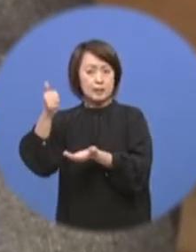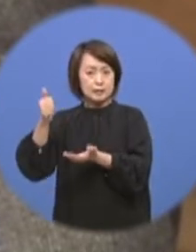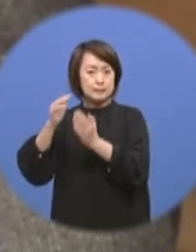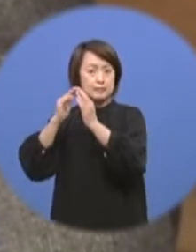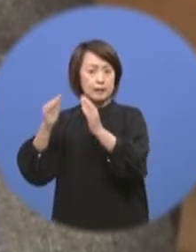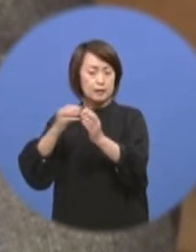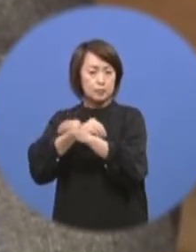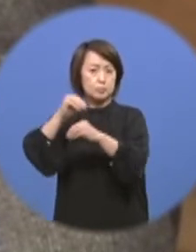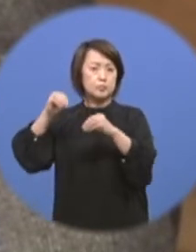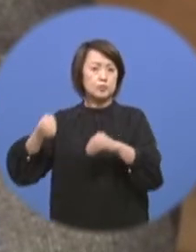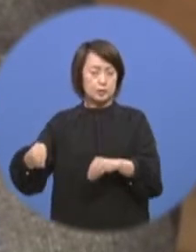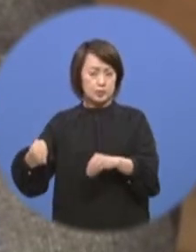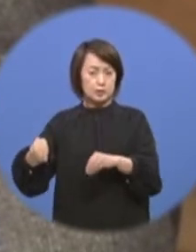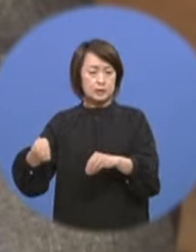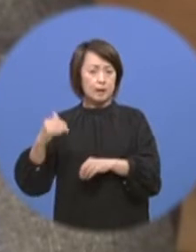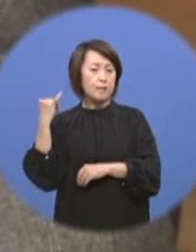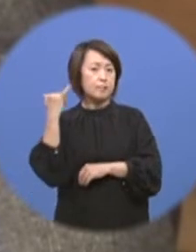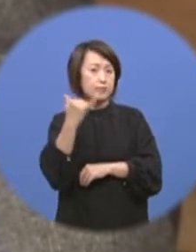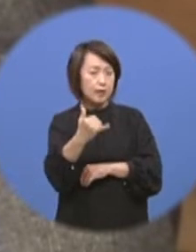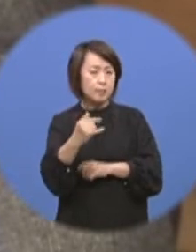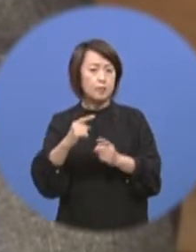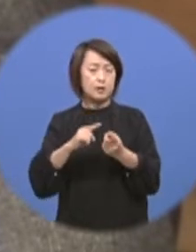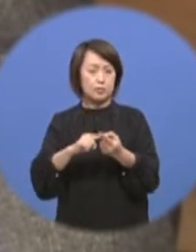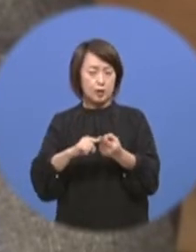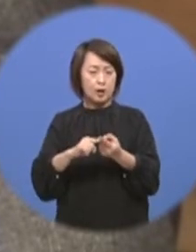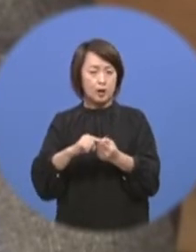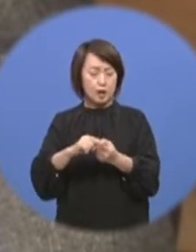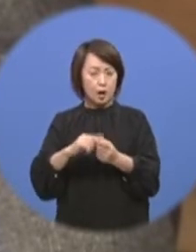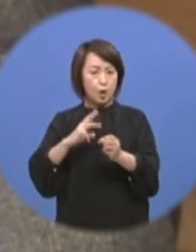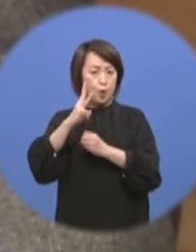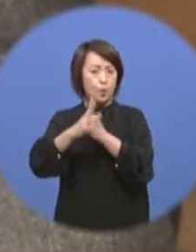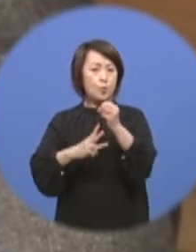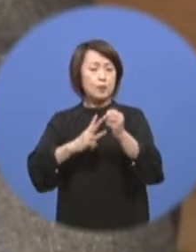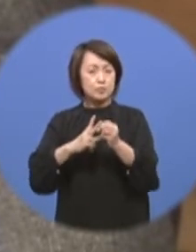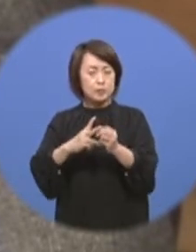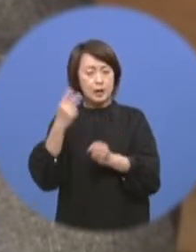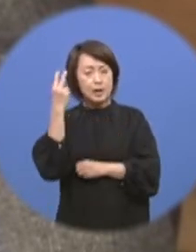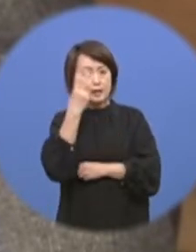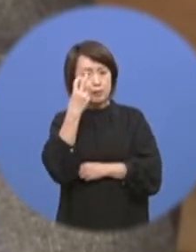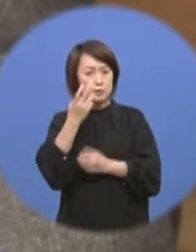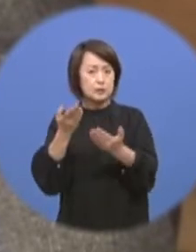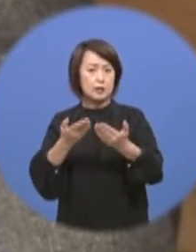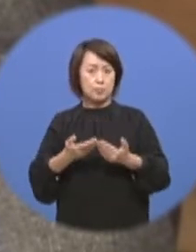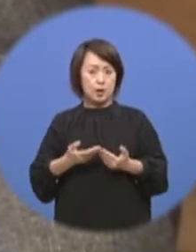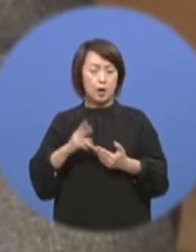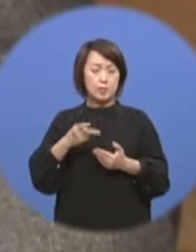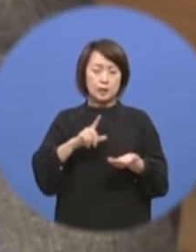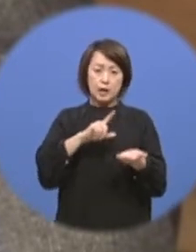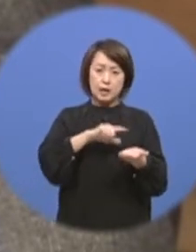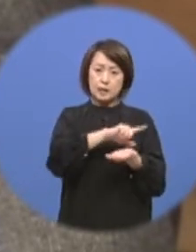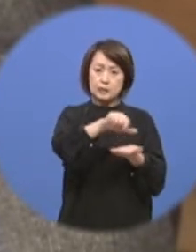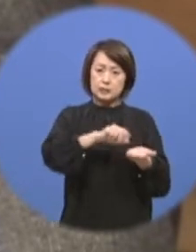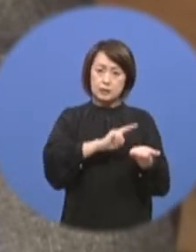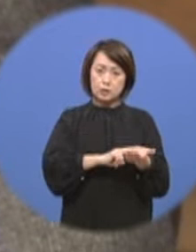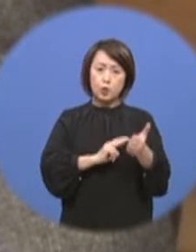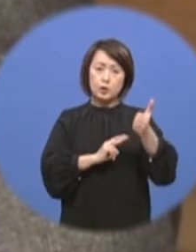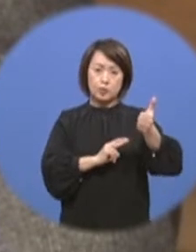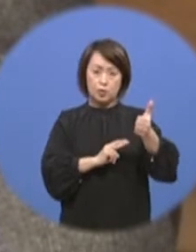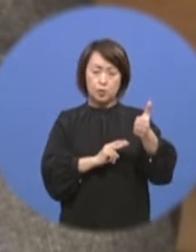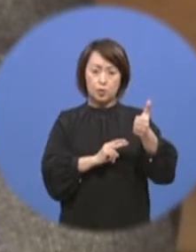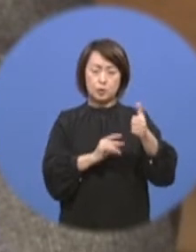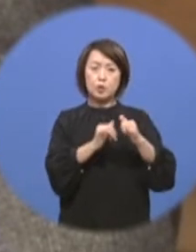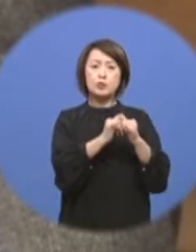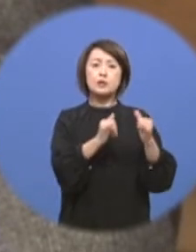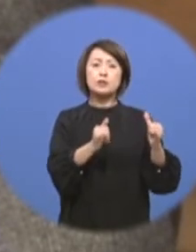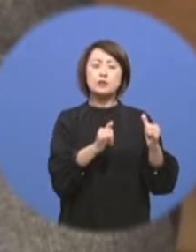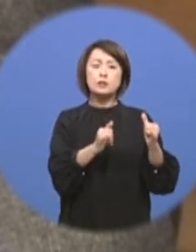とか web でチェックしていただくとか地域の医師の方に早期治療のために頭や更新ができるこのな病院